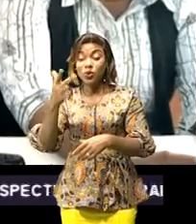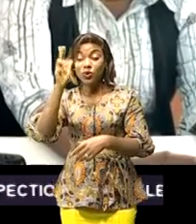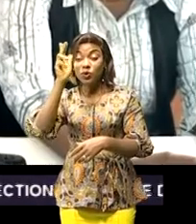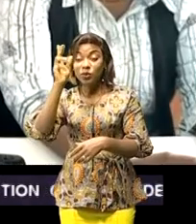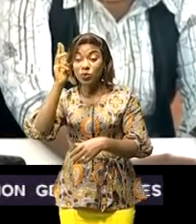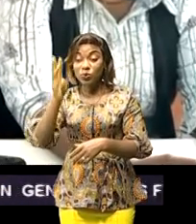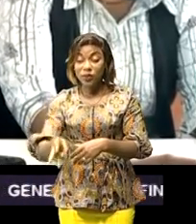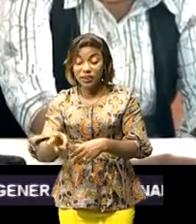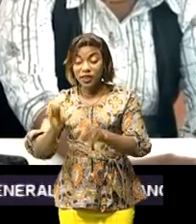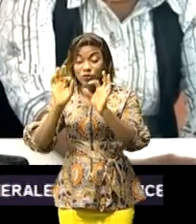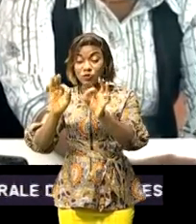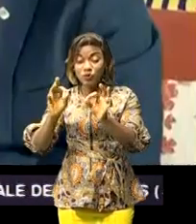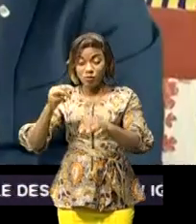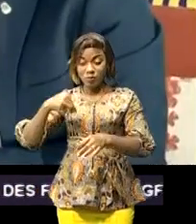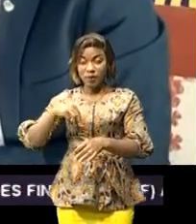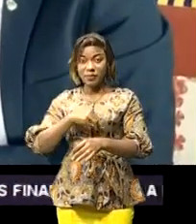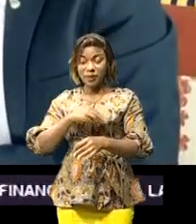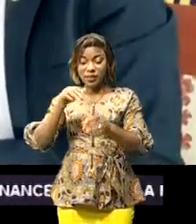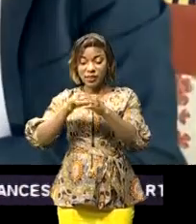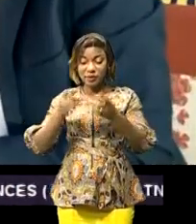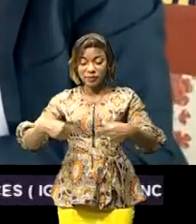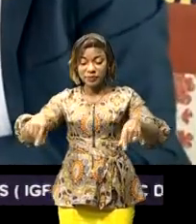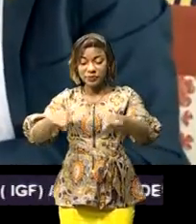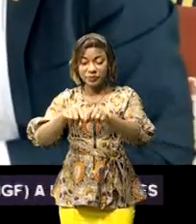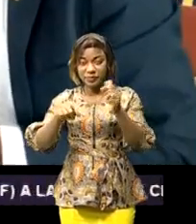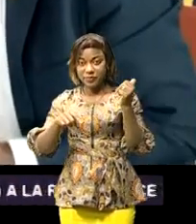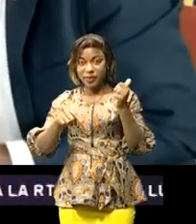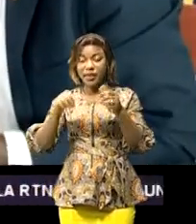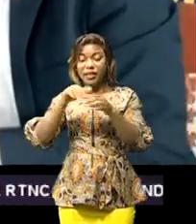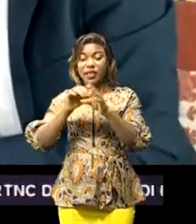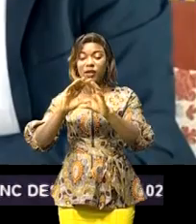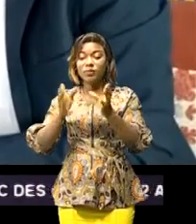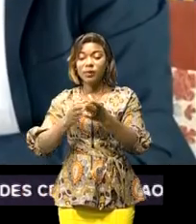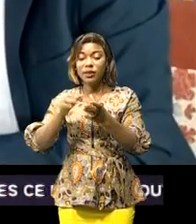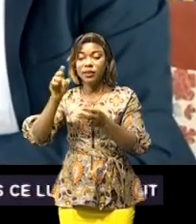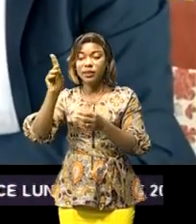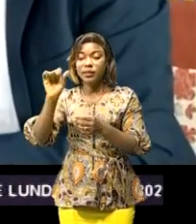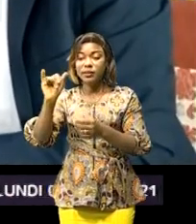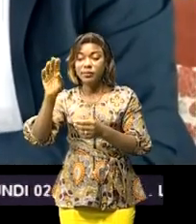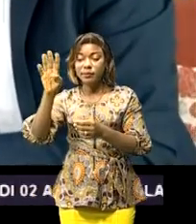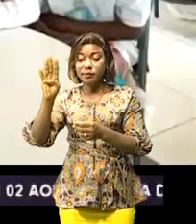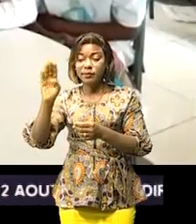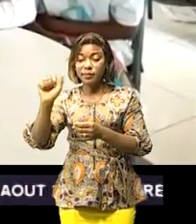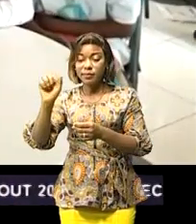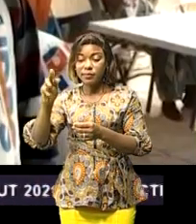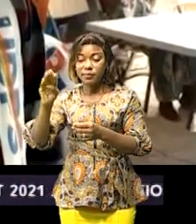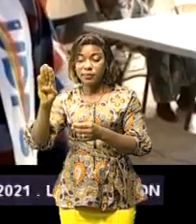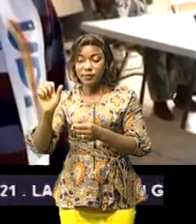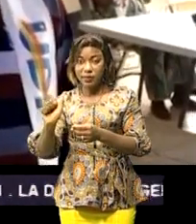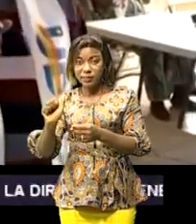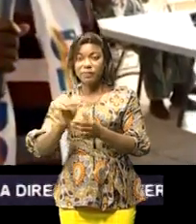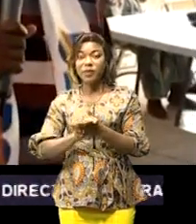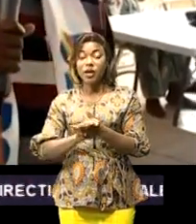à l'UDPS a eu lieu dans la salle Laman, dans la commune d'Ibanda. Les membres adhérents, notamment